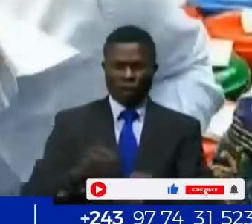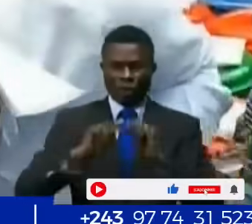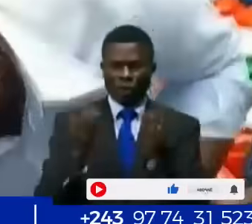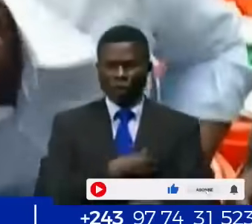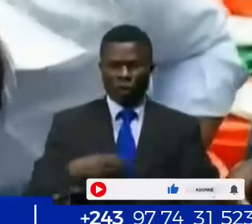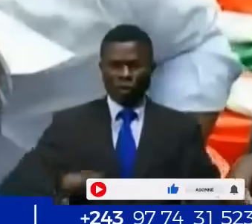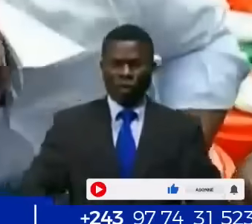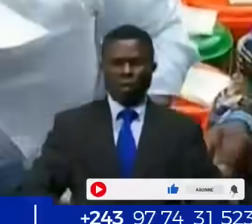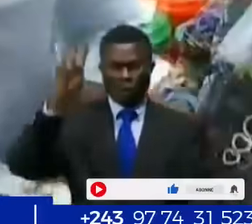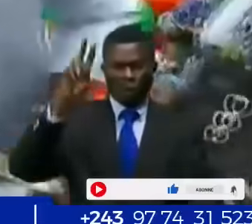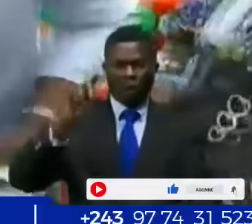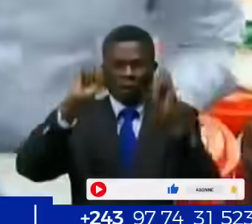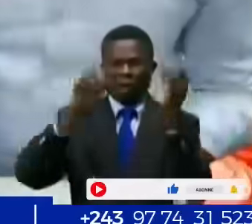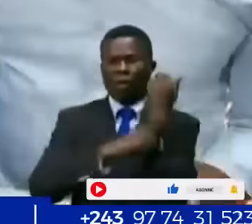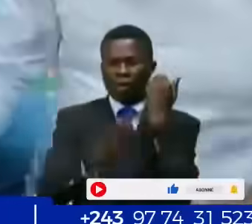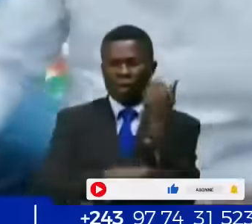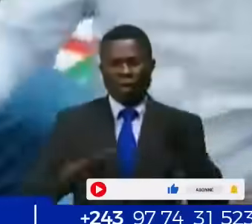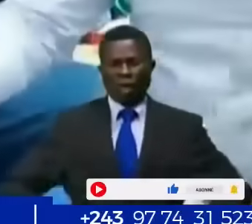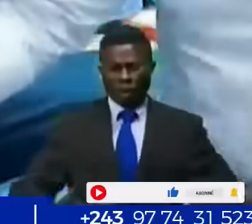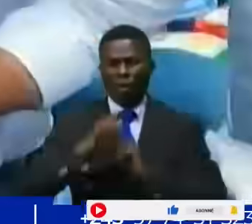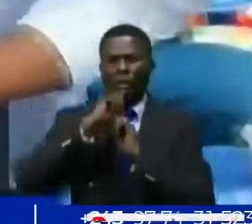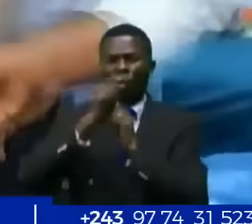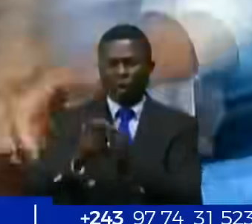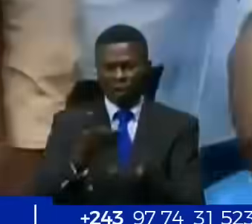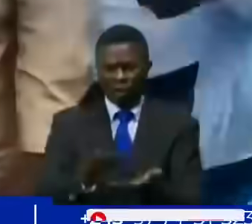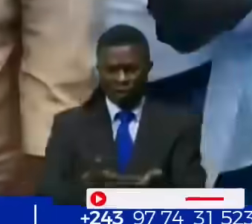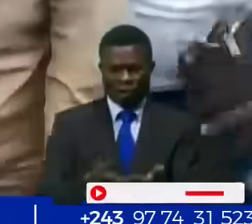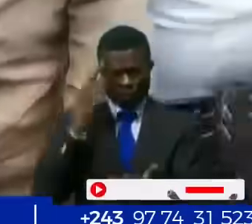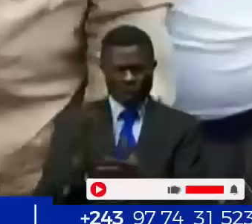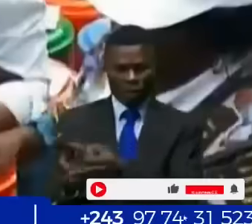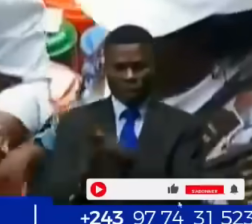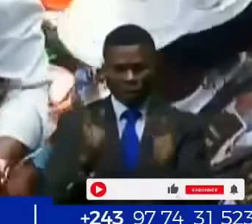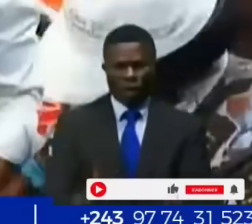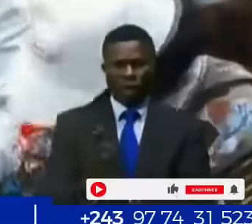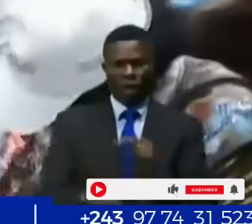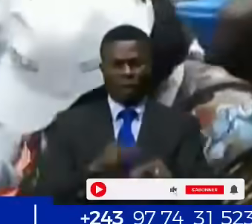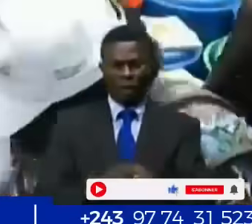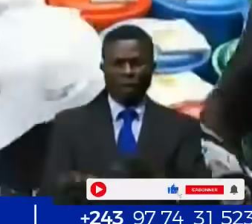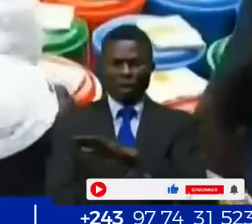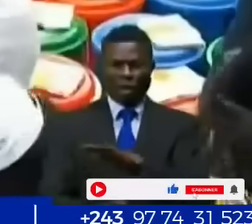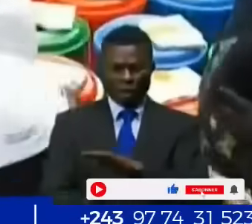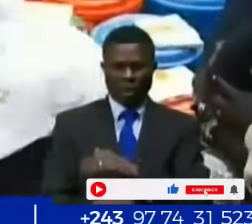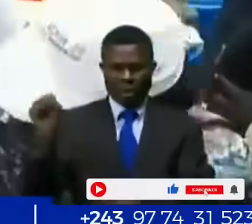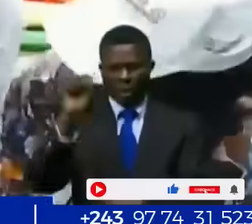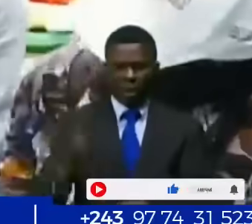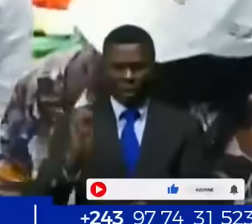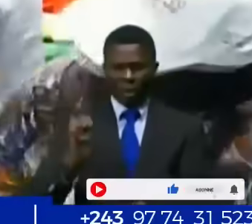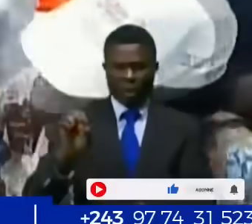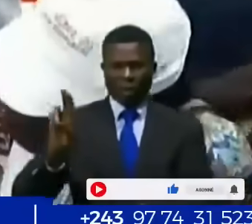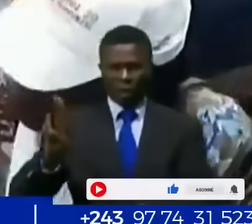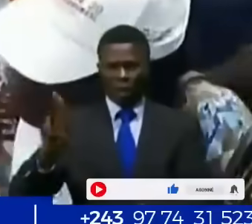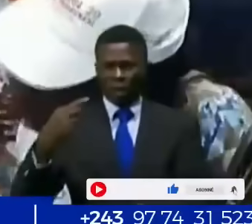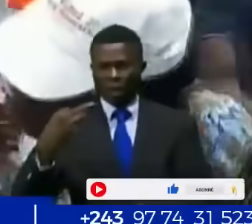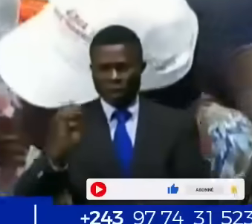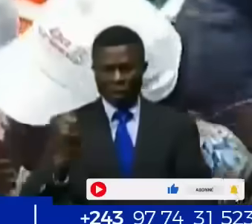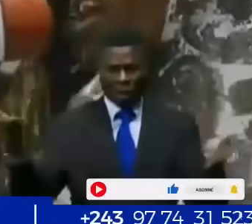l'UDPS Goma de saluer ses gestes philanthropiques. Pour le coordonnateur national de la fondation Serge Ouandja, la présence de